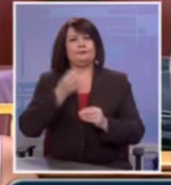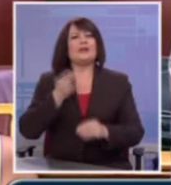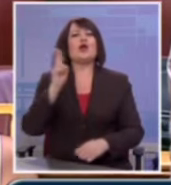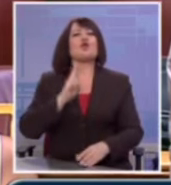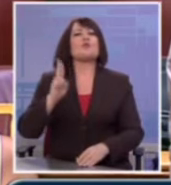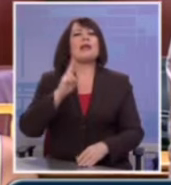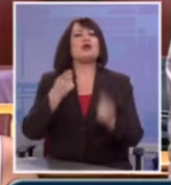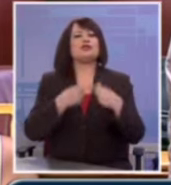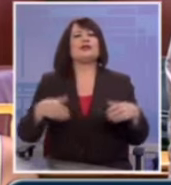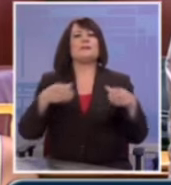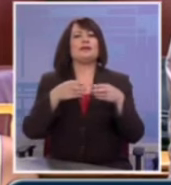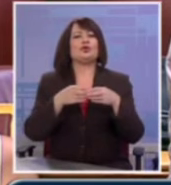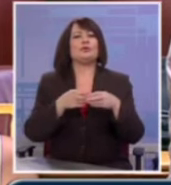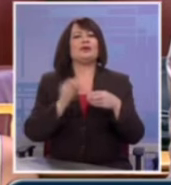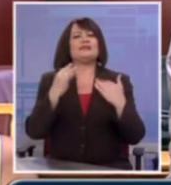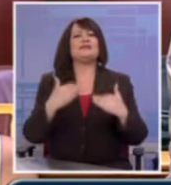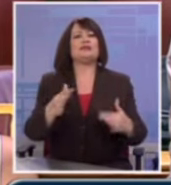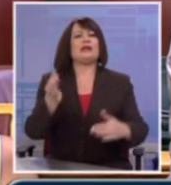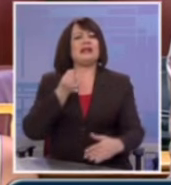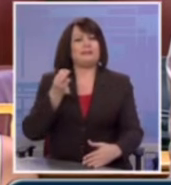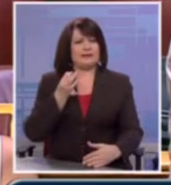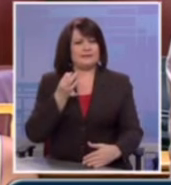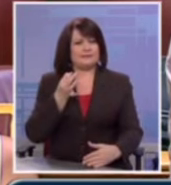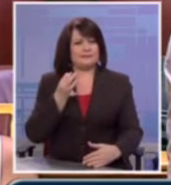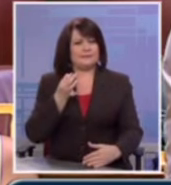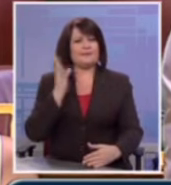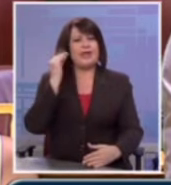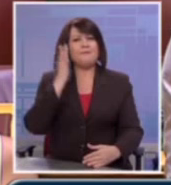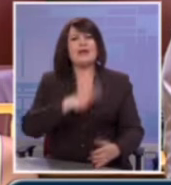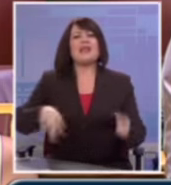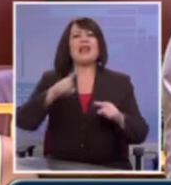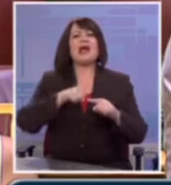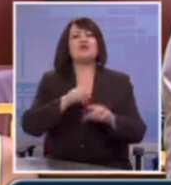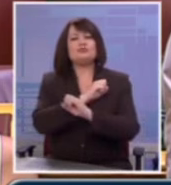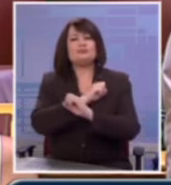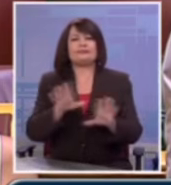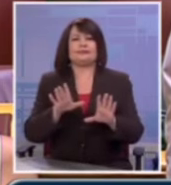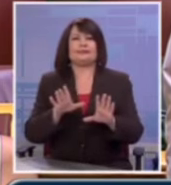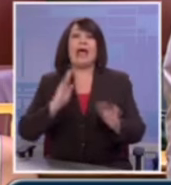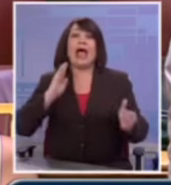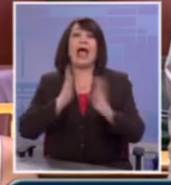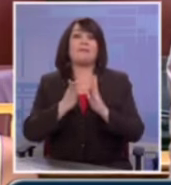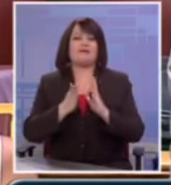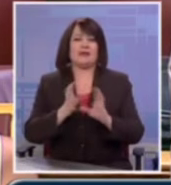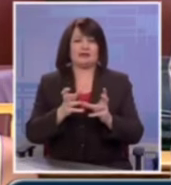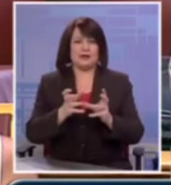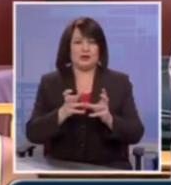ομιλιώτης στην Επιτροπή της Βουλής και τα οποία πληροφορήθηκε και όλος ο ελληνικός λαός από την απευθείας μετάδοσή